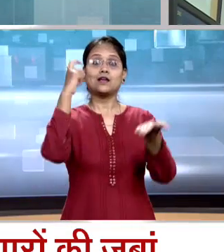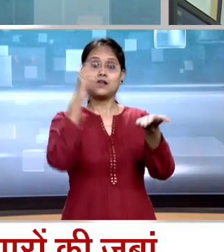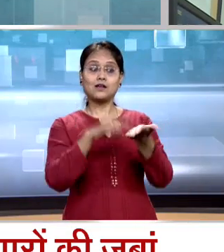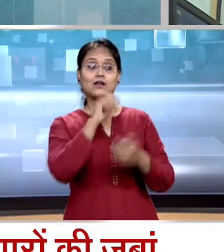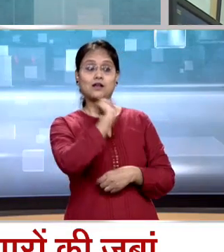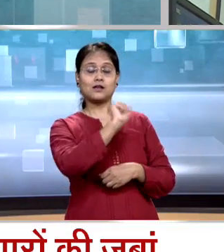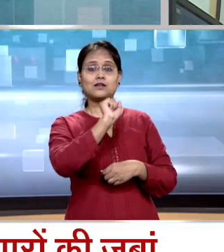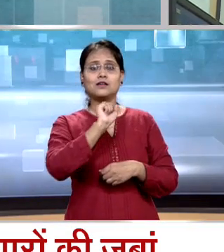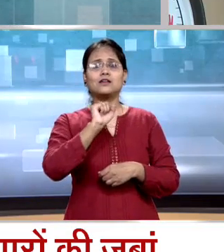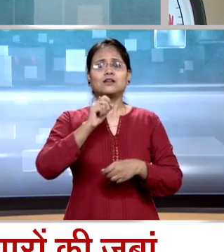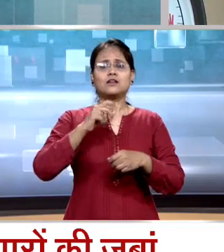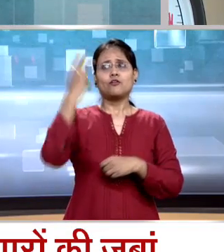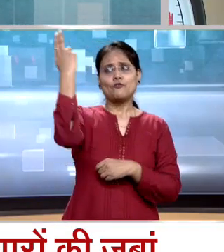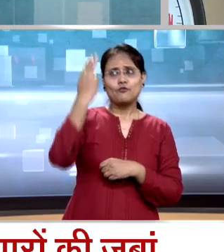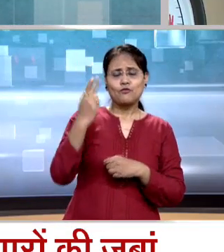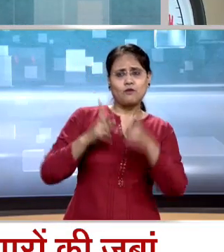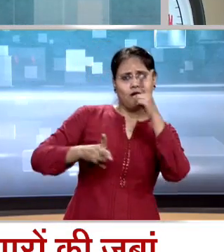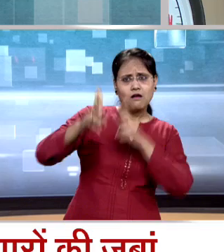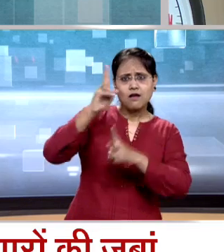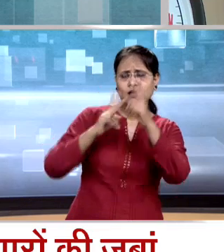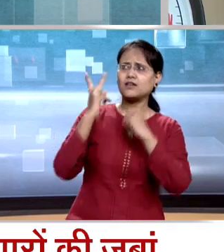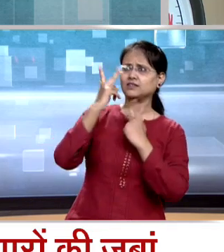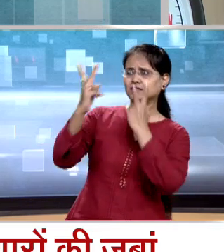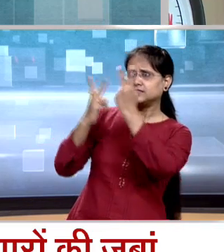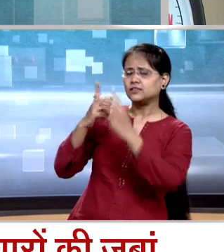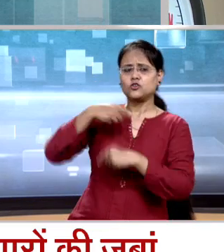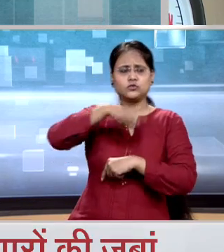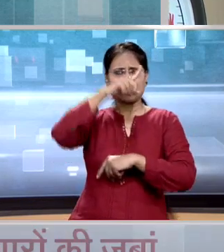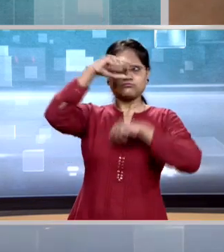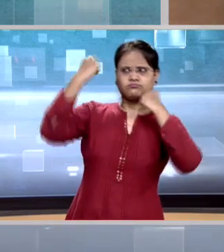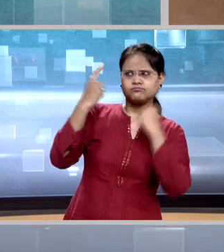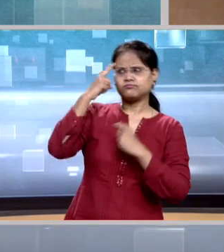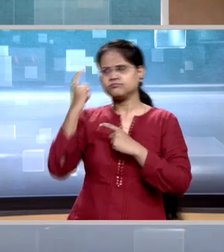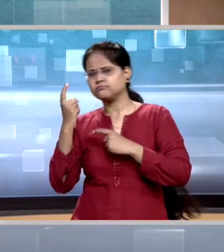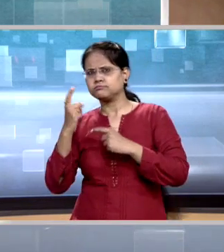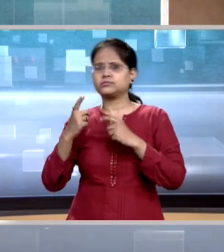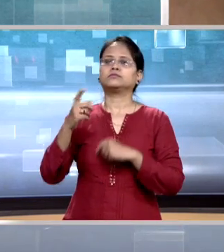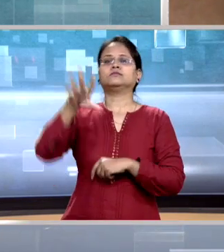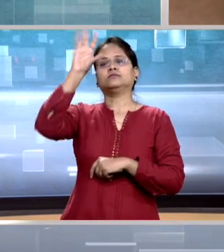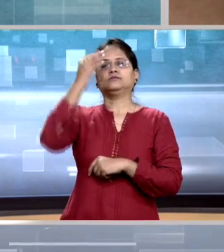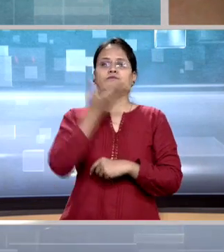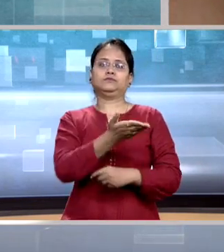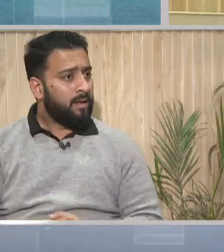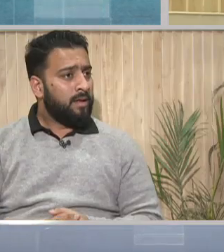अभिषेक ने वीडियो एडिटिंग देख कर और अपनी सूझबूझ से ही सीखी है।